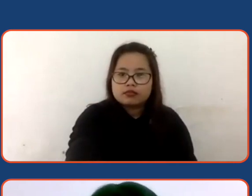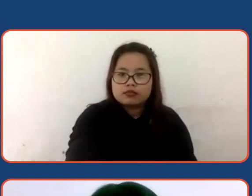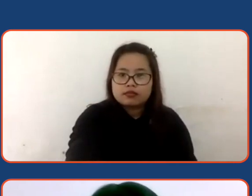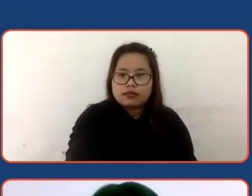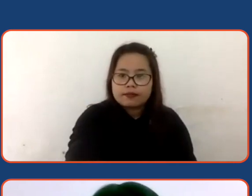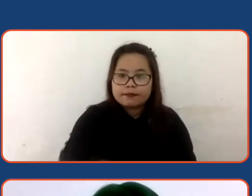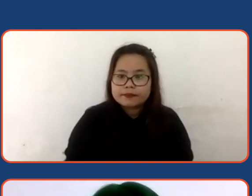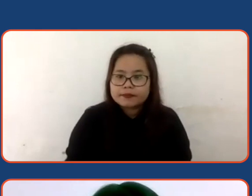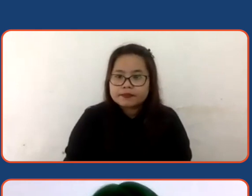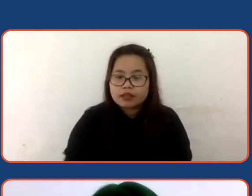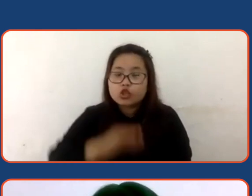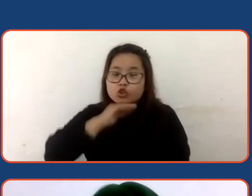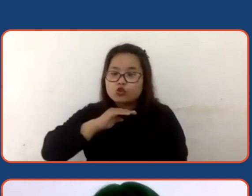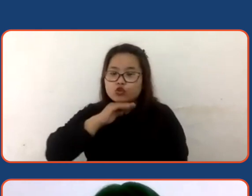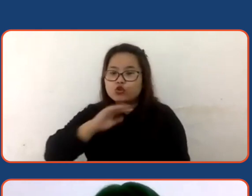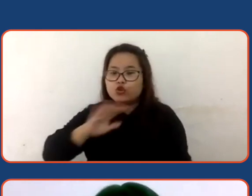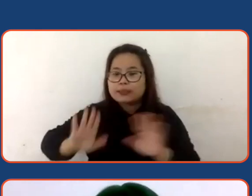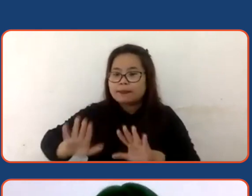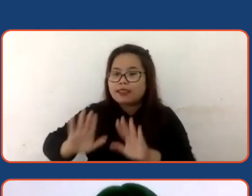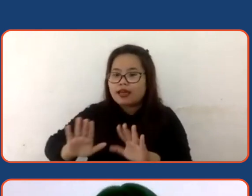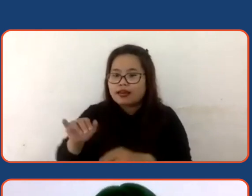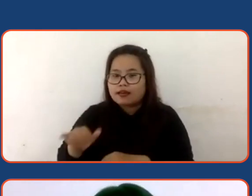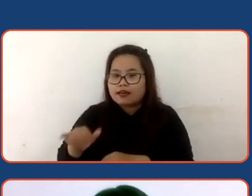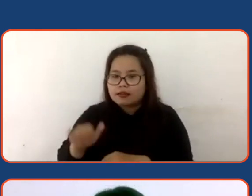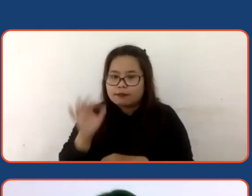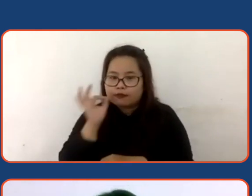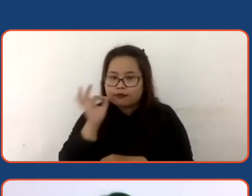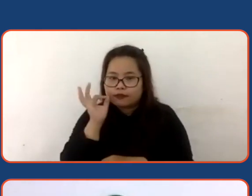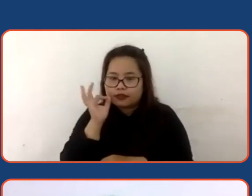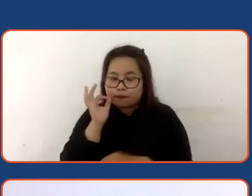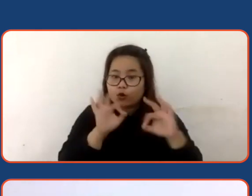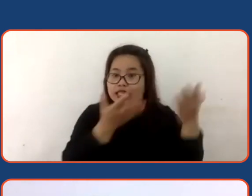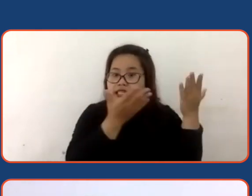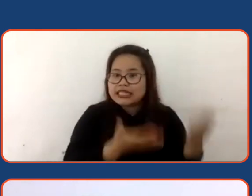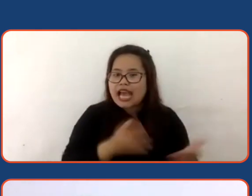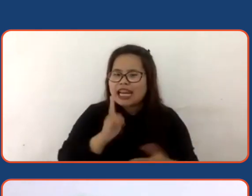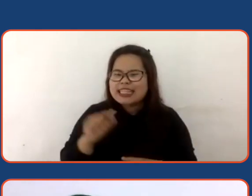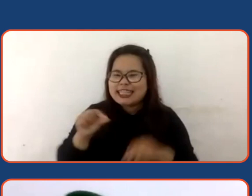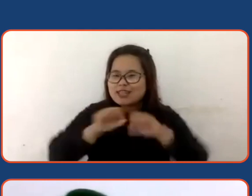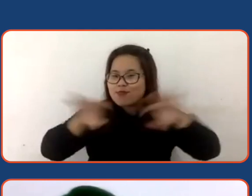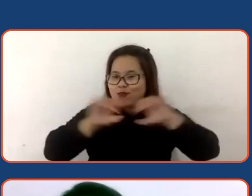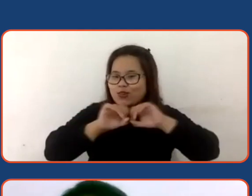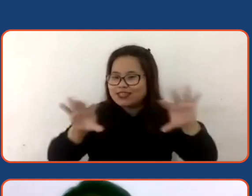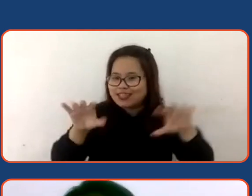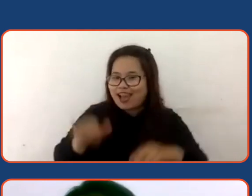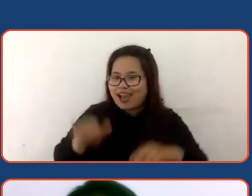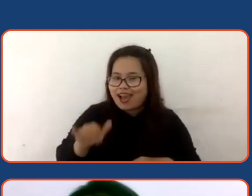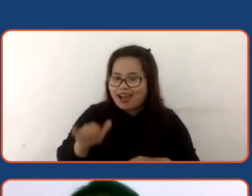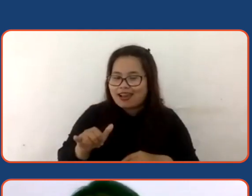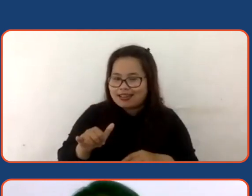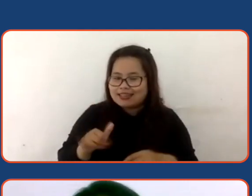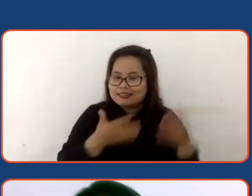Ami bentar makhluk saya Oke jadi ini agak sedikit promosi jadi